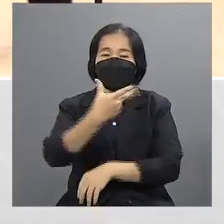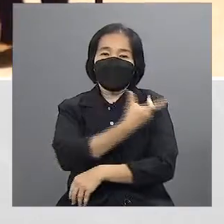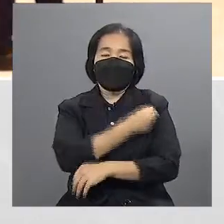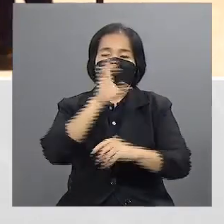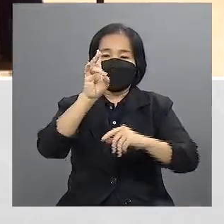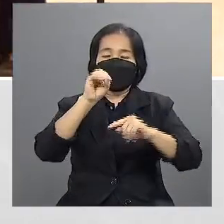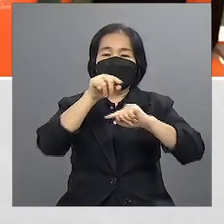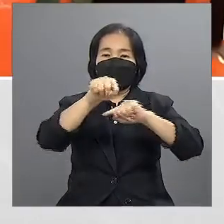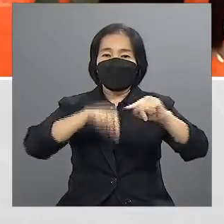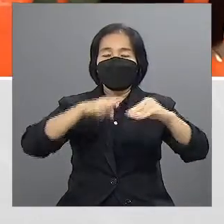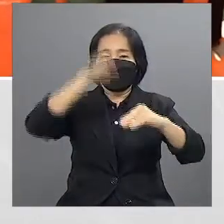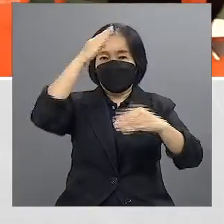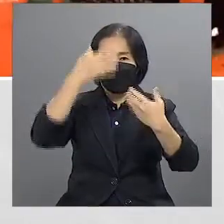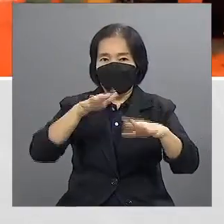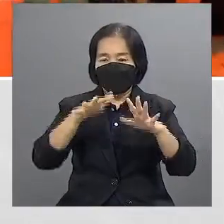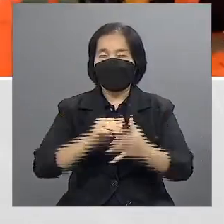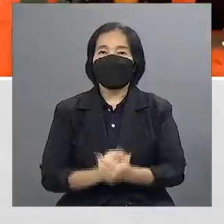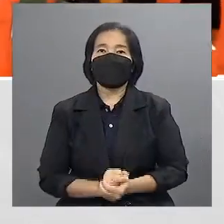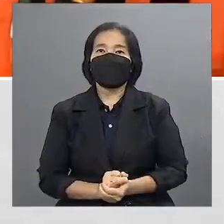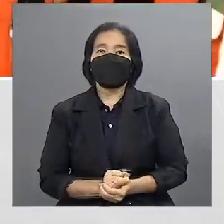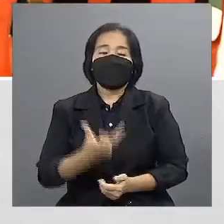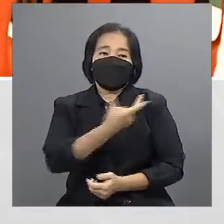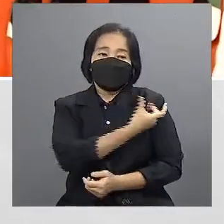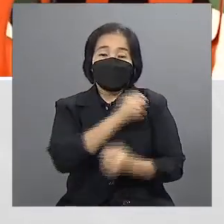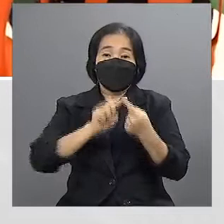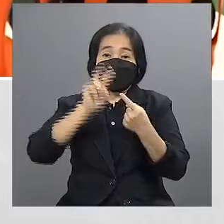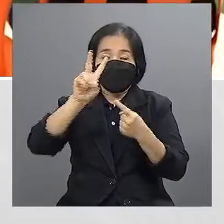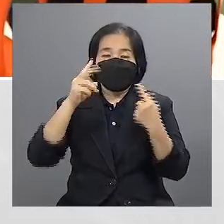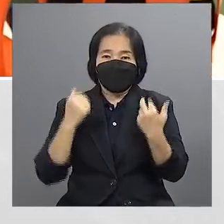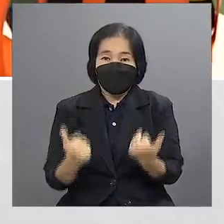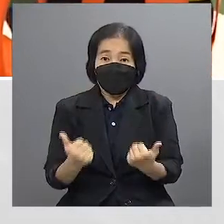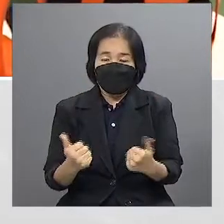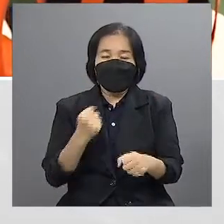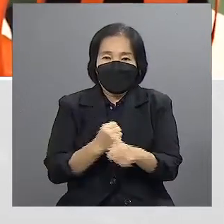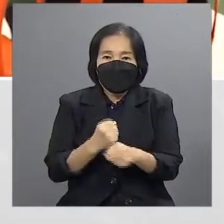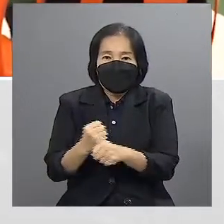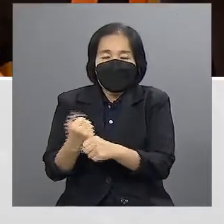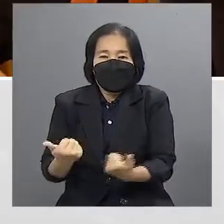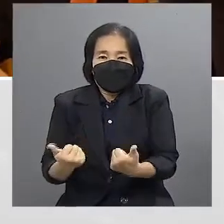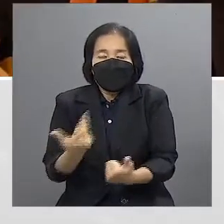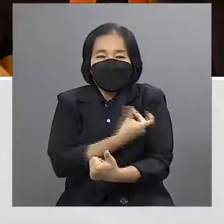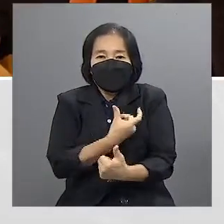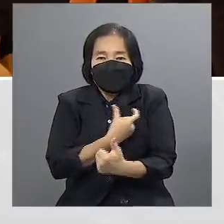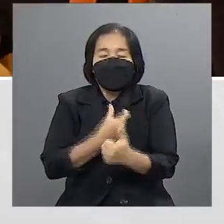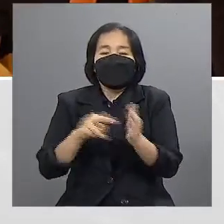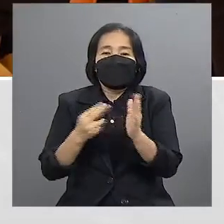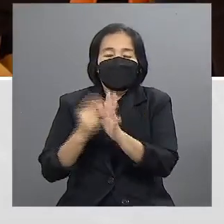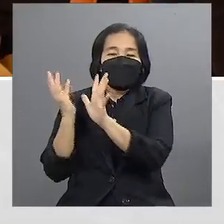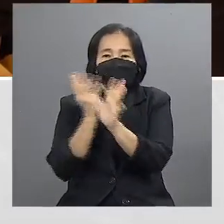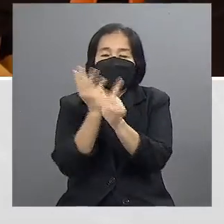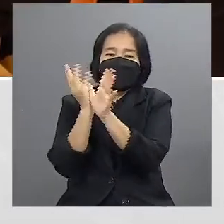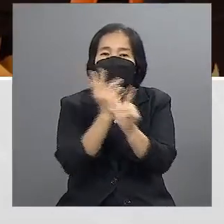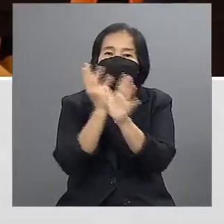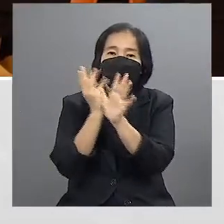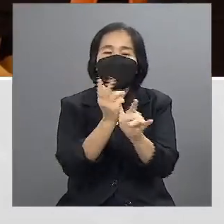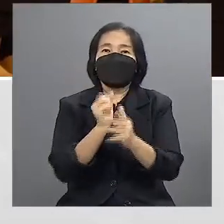ที่เราวางไว้แล้วเขียมที่ 2 เราก็ลขึมา แลวตอนนกำลัชยอยลายฉดเกมท 2สัปดาห์น